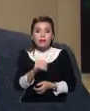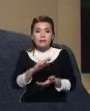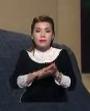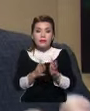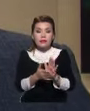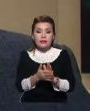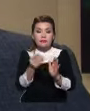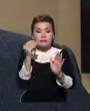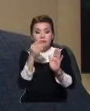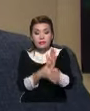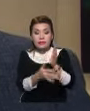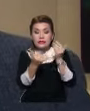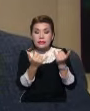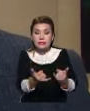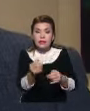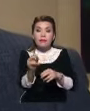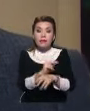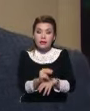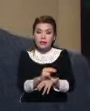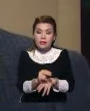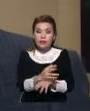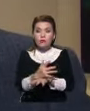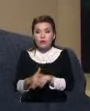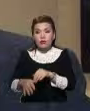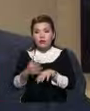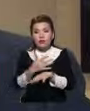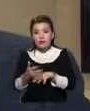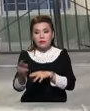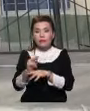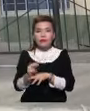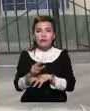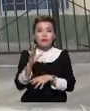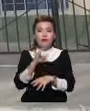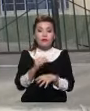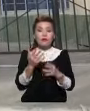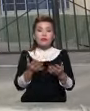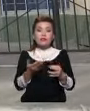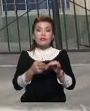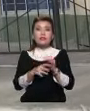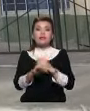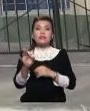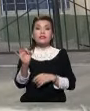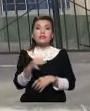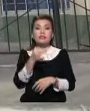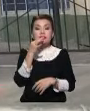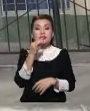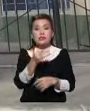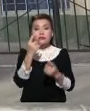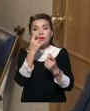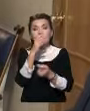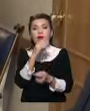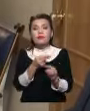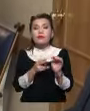сейчас, потратить деньги здесь на профилактику, им проще потом лечить эти осложнения. Болезнь легче предупредить, уверены специалисты.